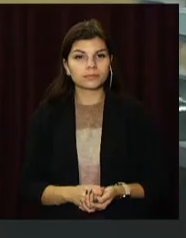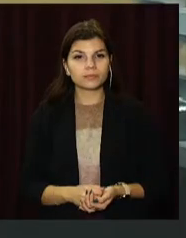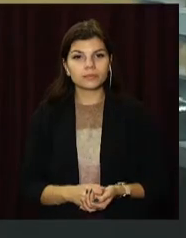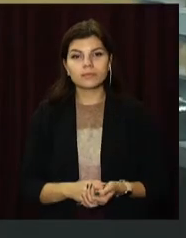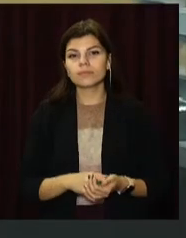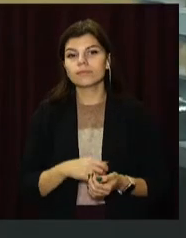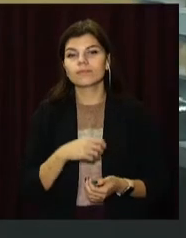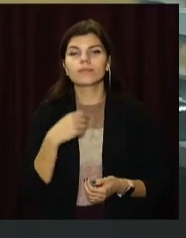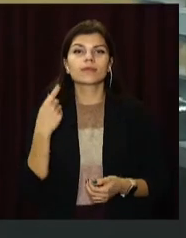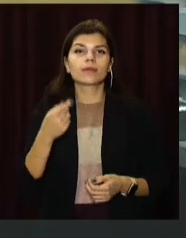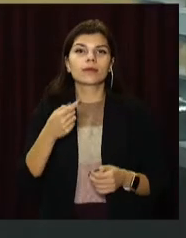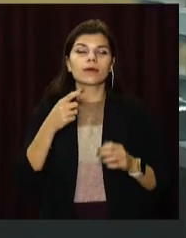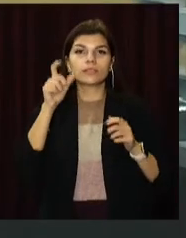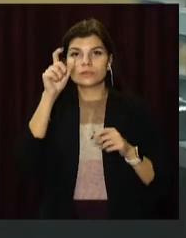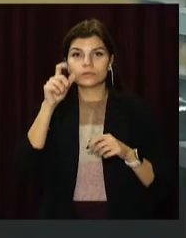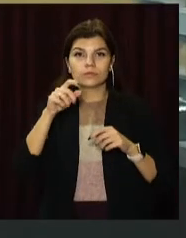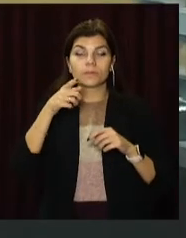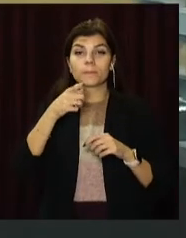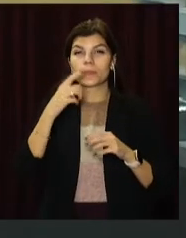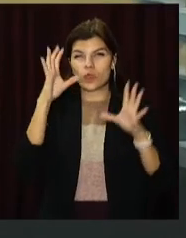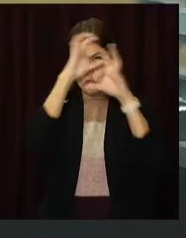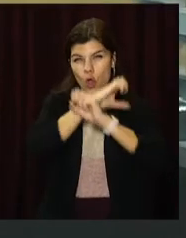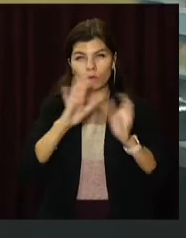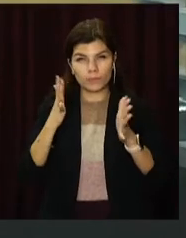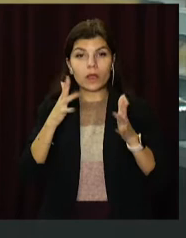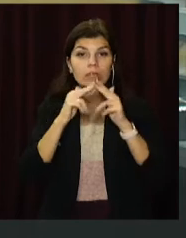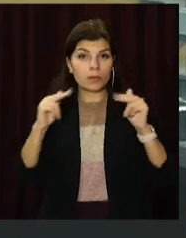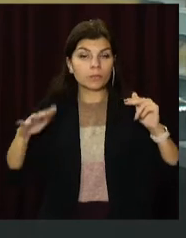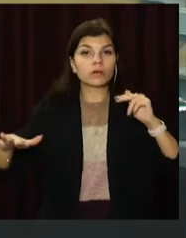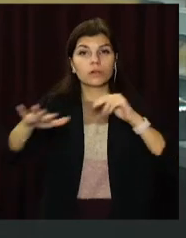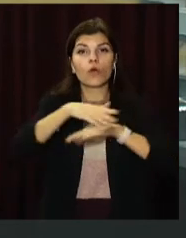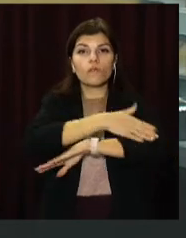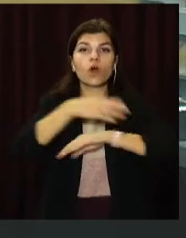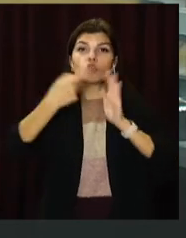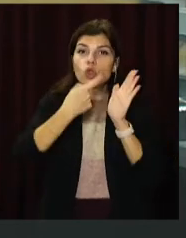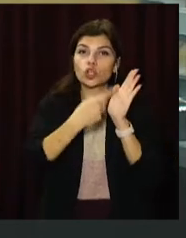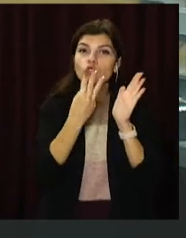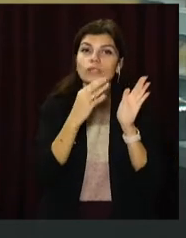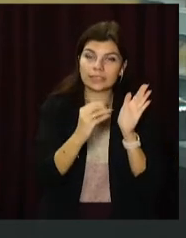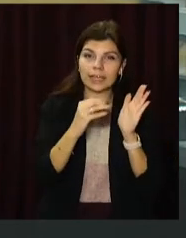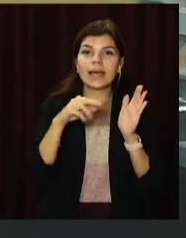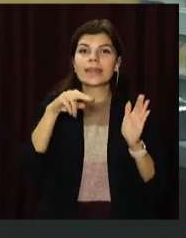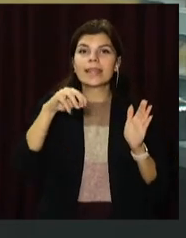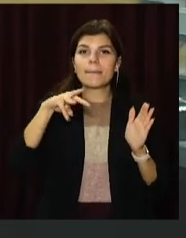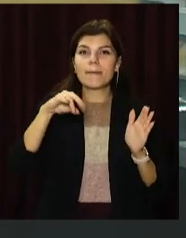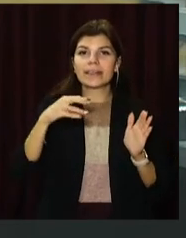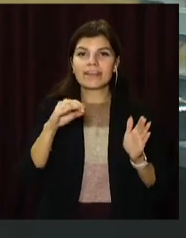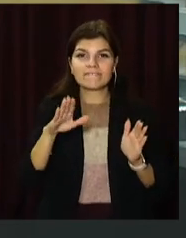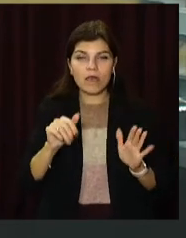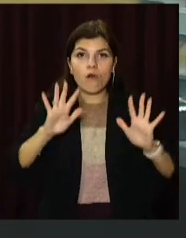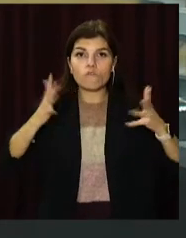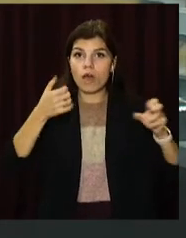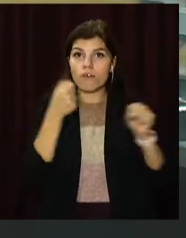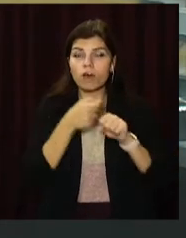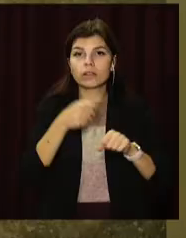Зніс огорожу та перекинувся на бік. Десь опівночі у Дніпрі на перетині вулиць Донецьке шосе та Дементьєва сталося ДТП.